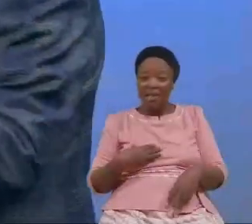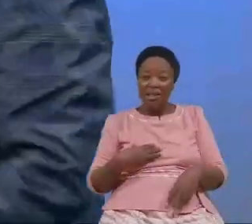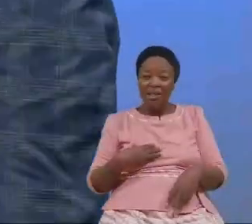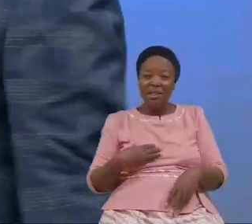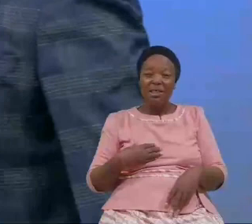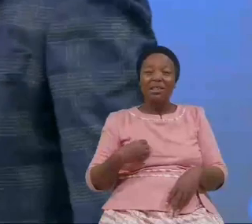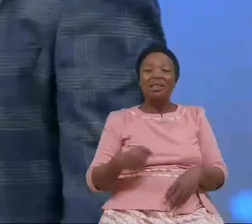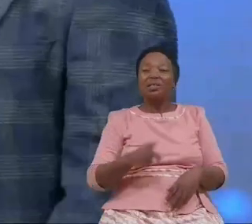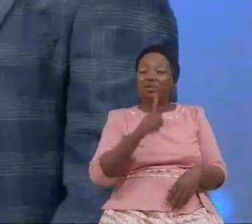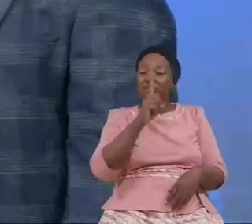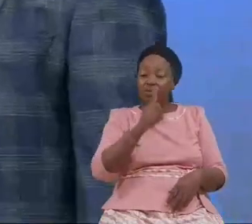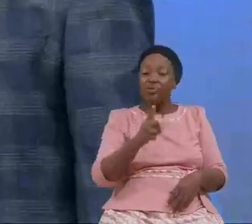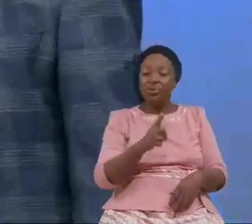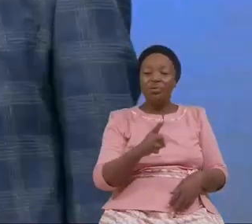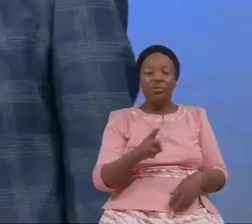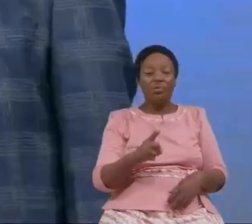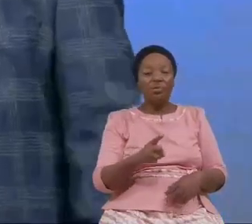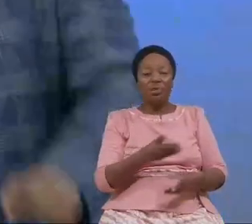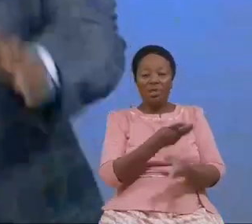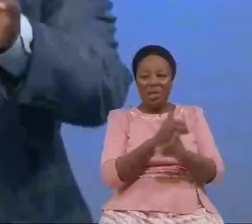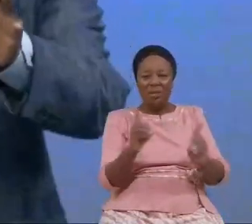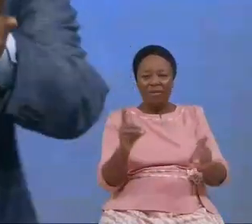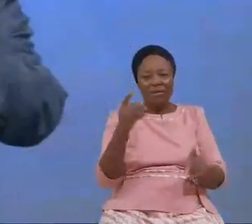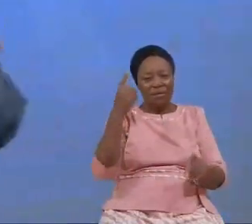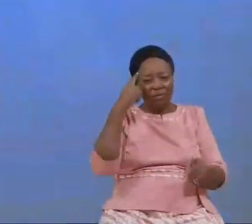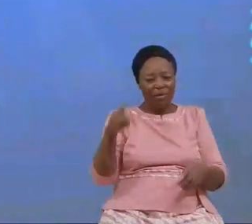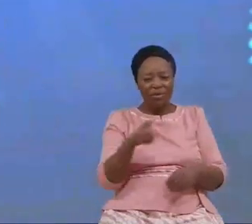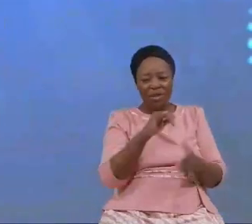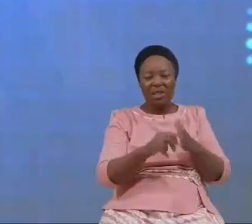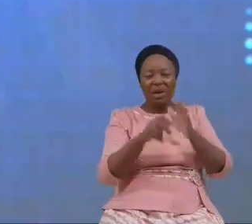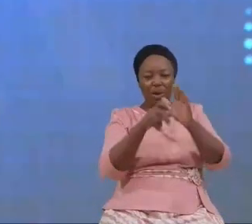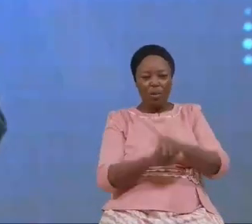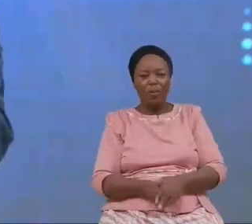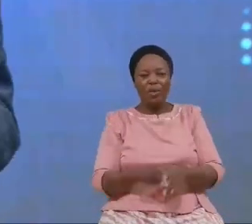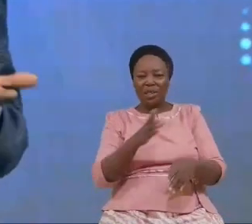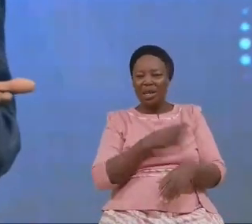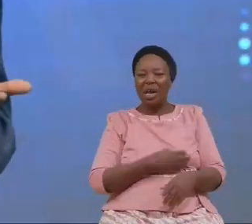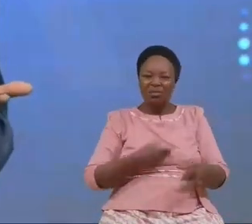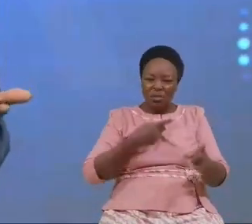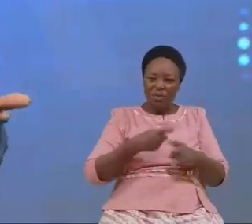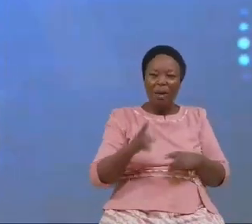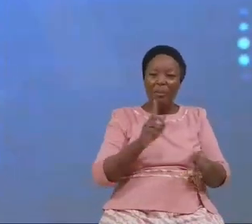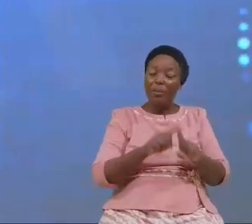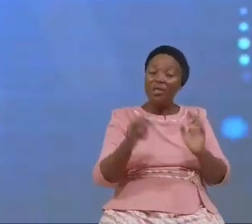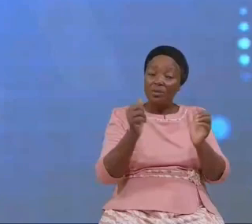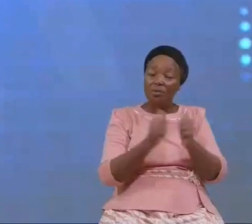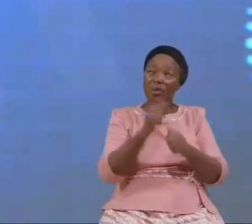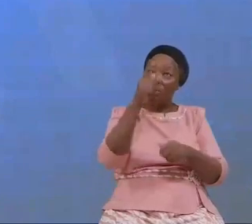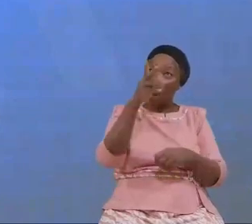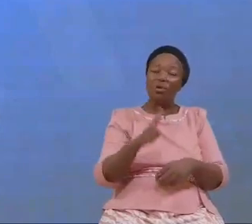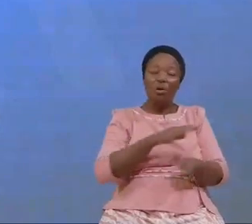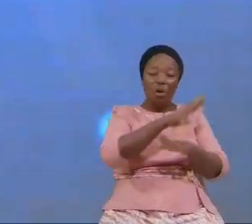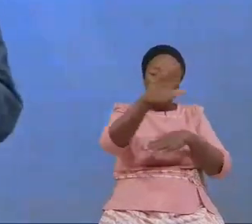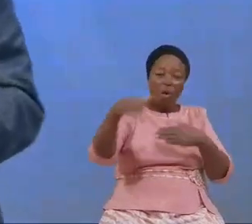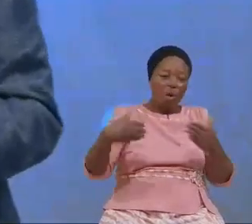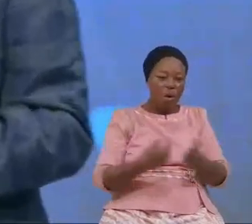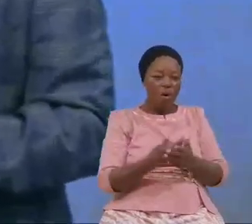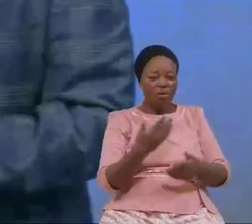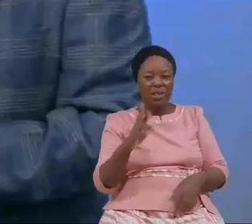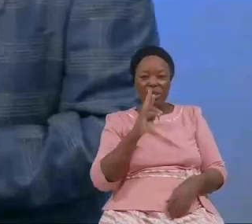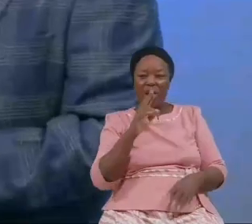la délivrance pour ceux qui sont opprimés et tourmentés mais avec Dieu tout est